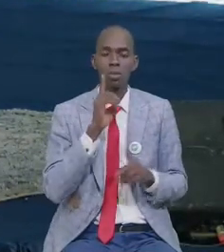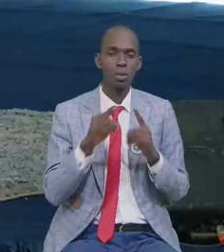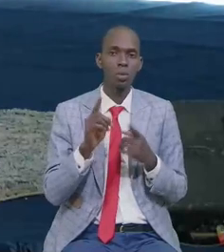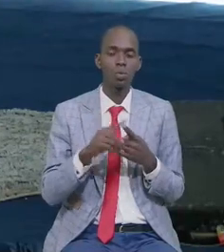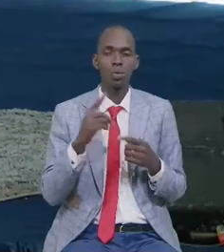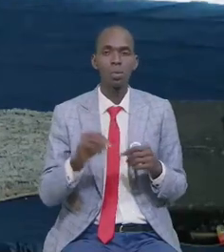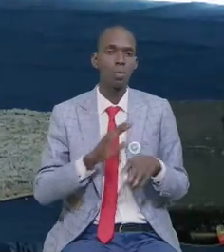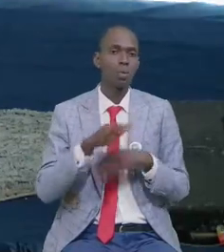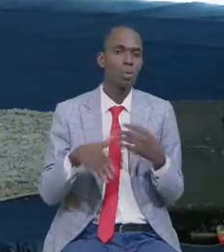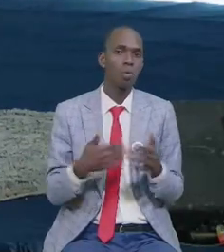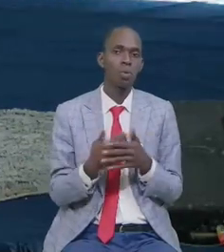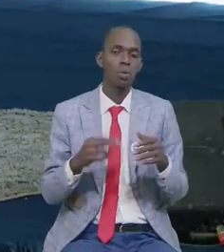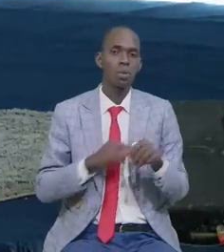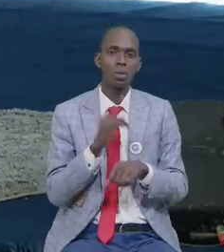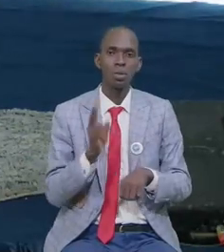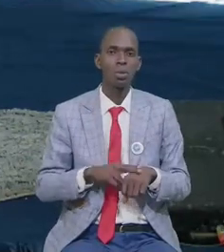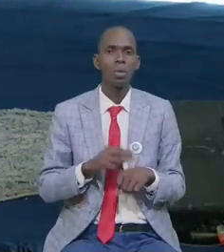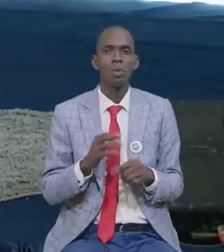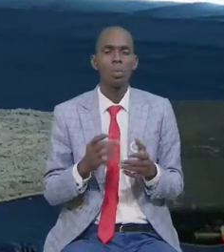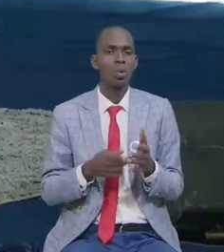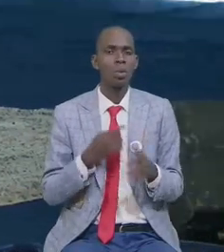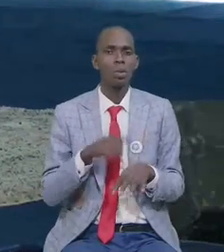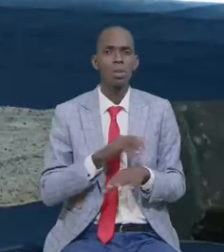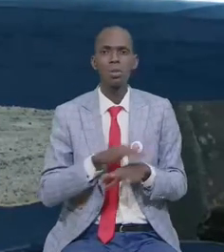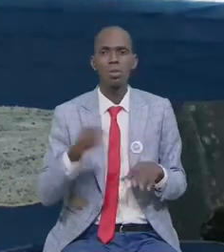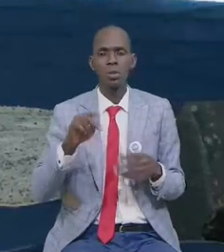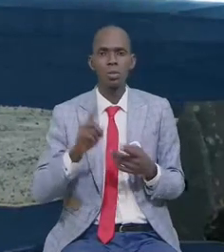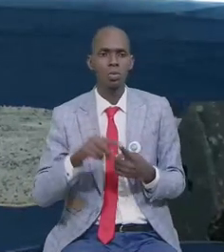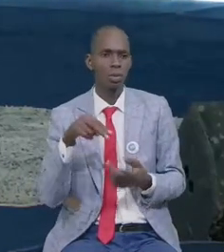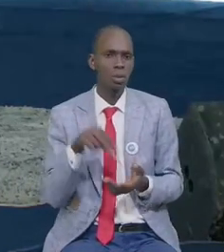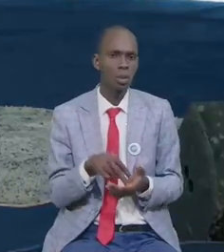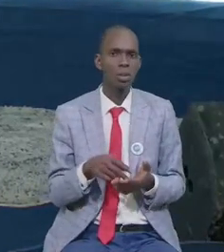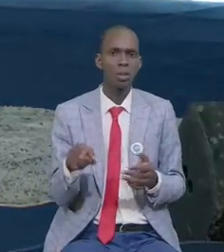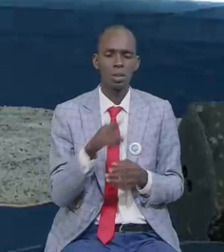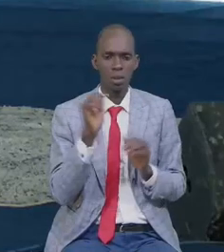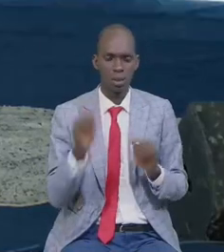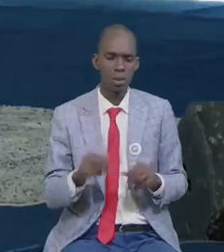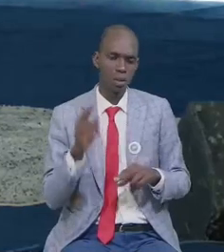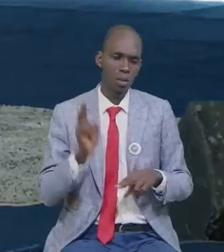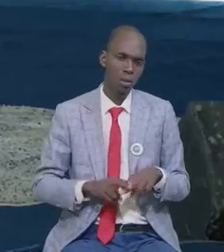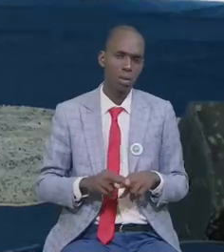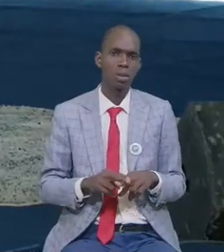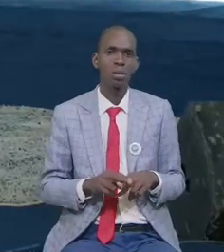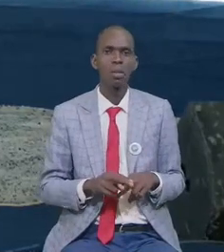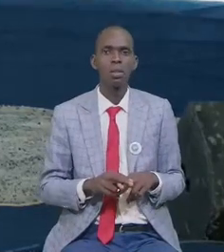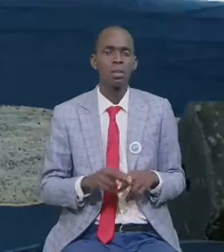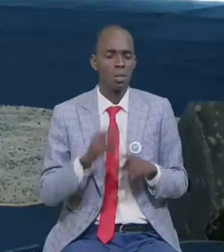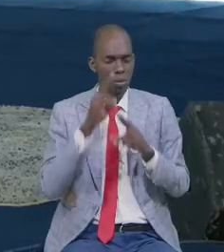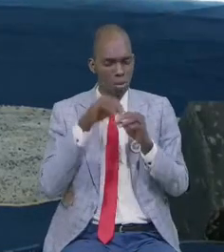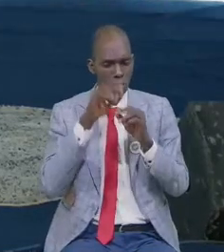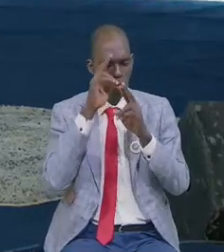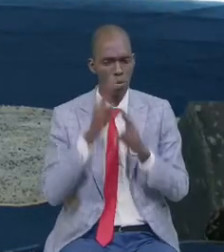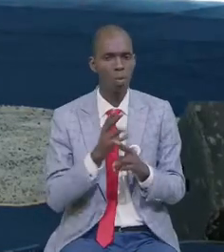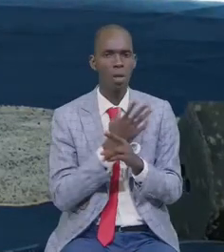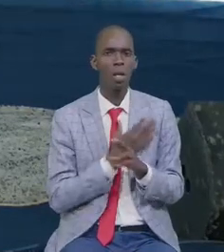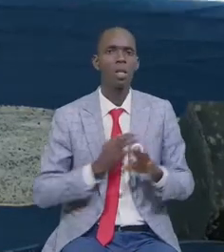nation, parfois, il ne se met pas debout, il ne bouge pas, il s'asseye, dignifié, et